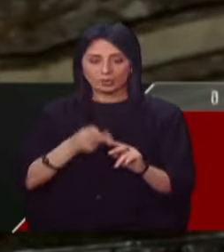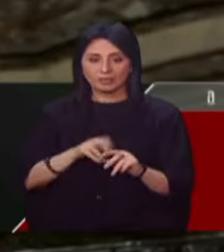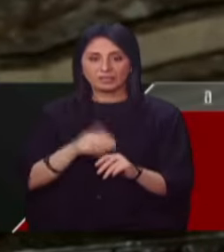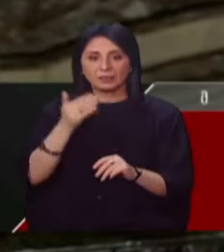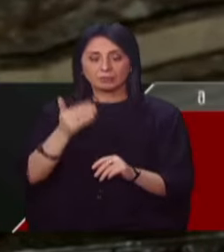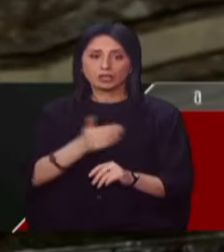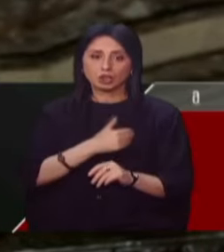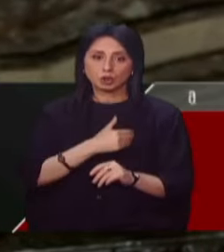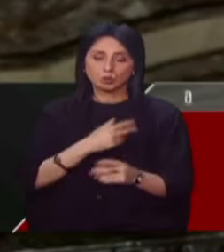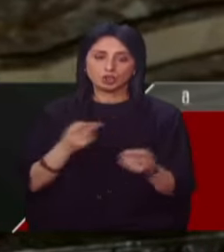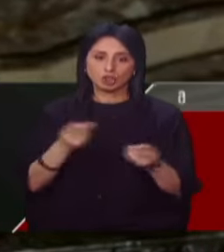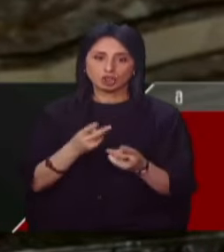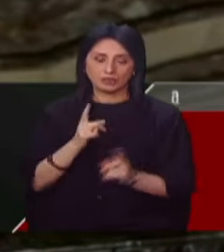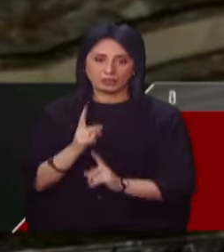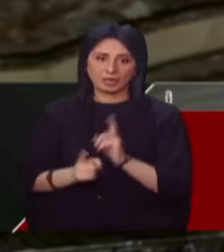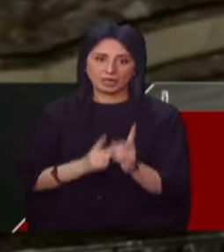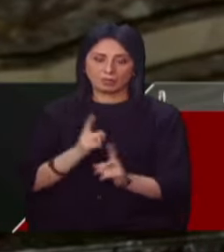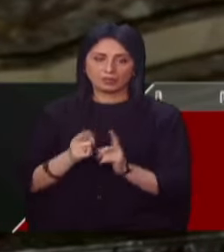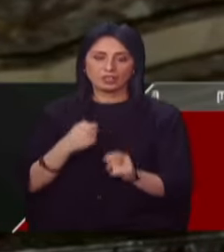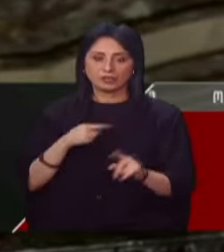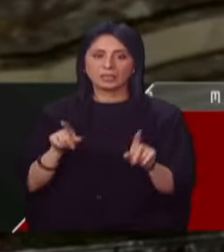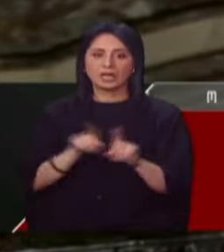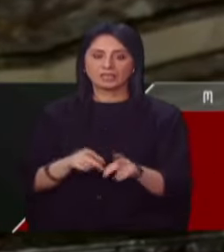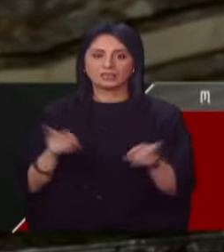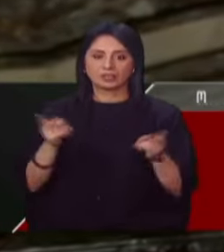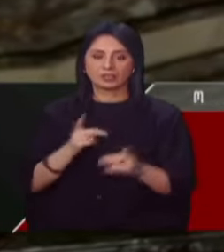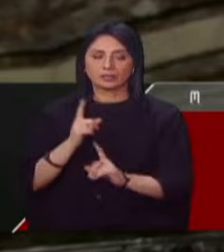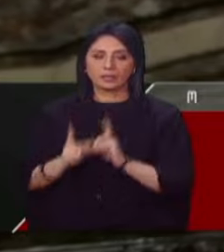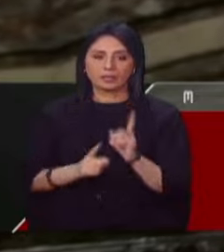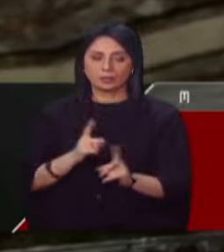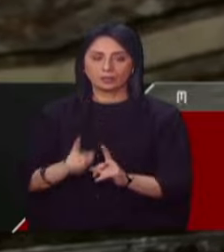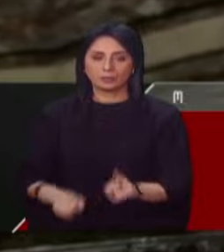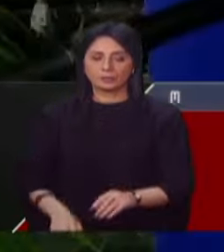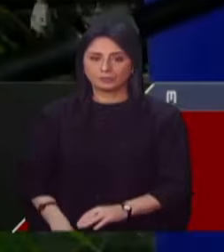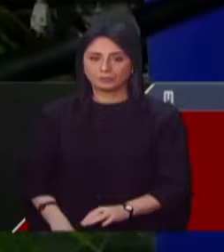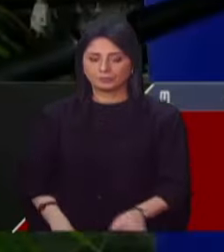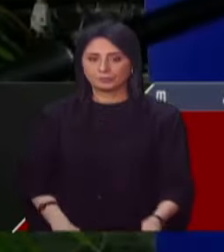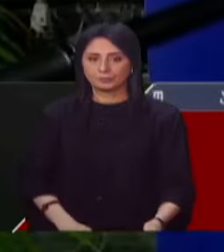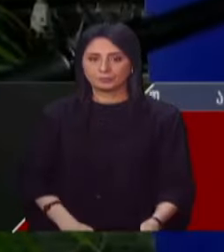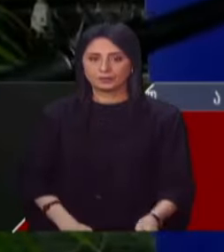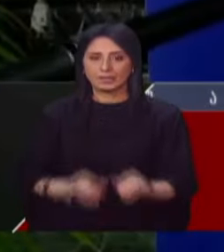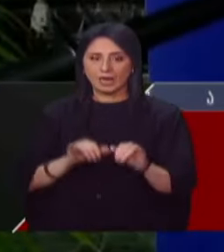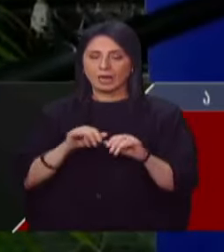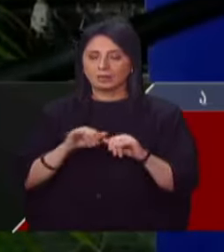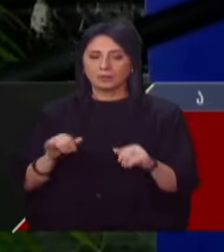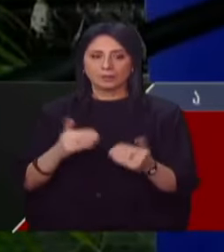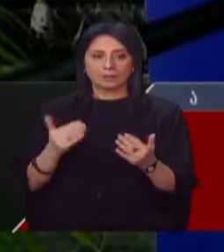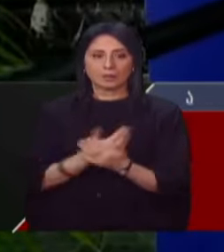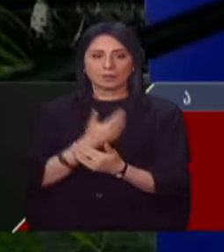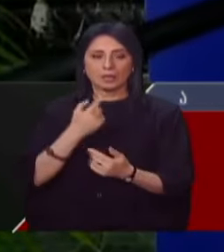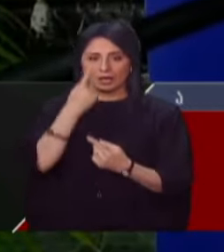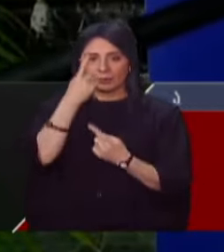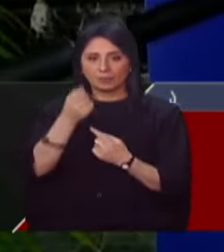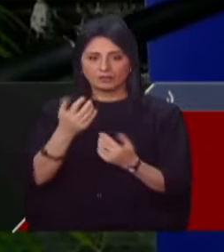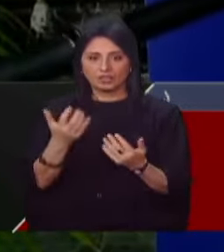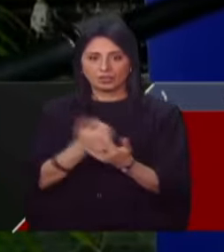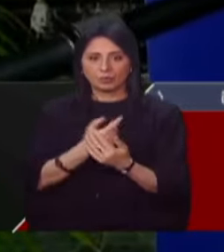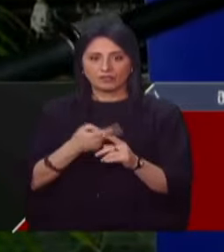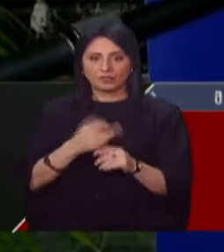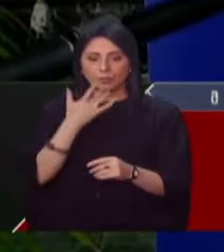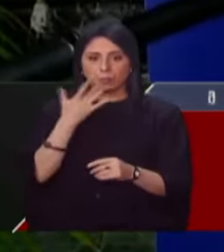მათ სურთ თუ სჭირდებათ რეფორმები. ჩვენ ასევე გვჭირდება რეფორმები. გაფართოებამ განახლებული იმპულსი მოიპოვა